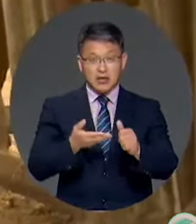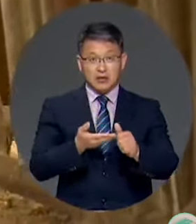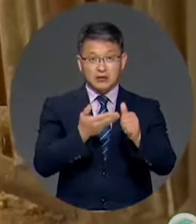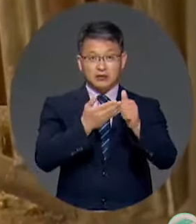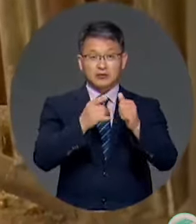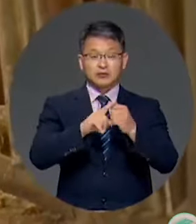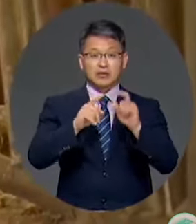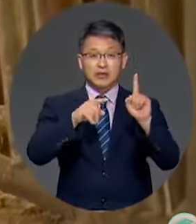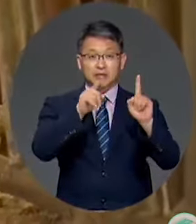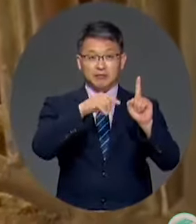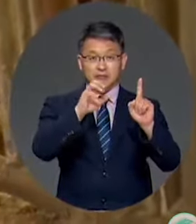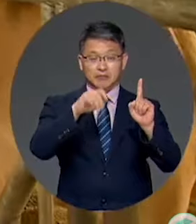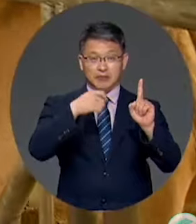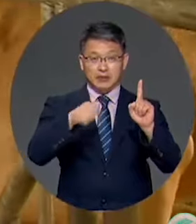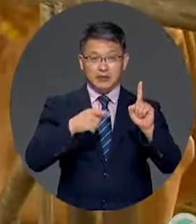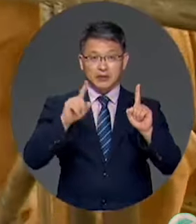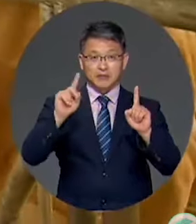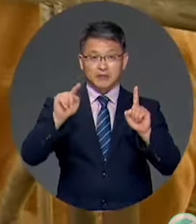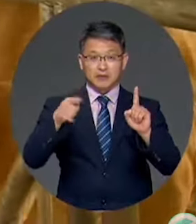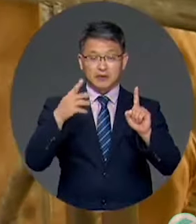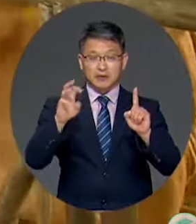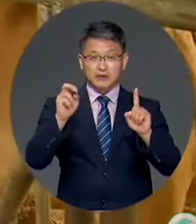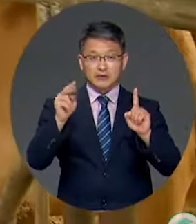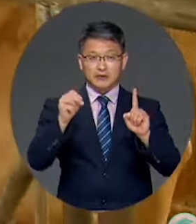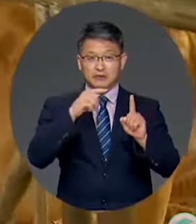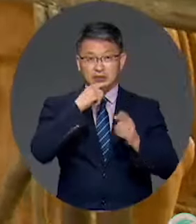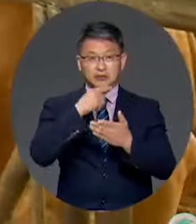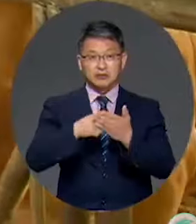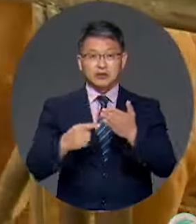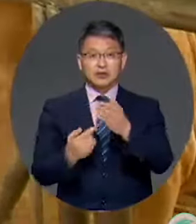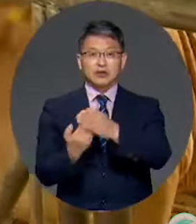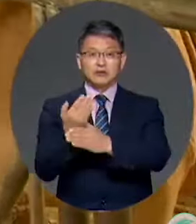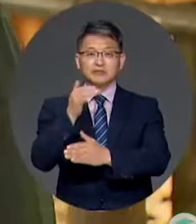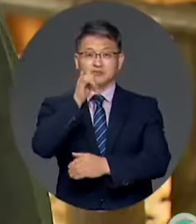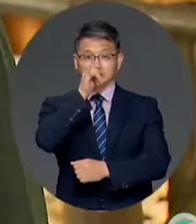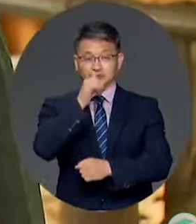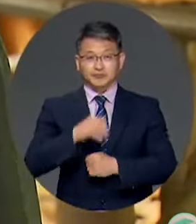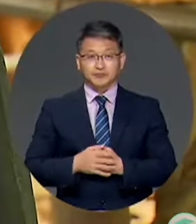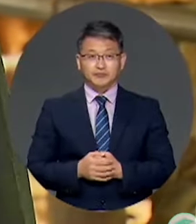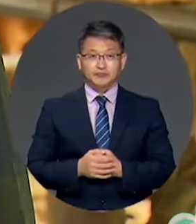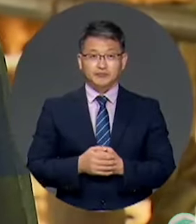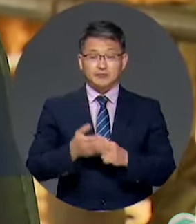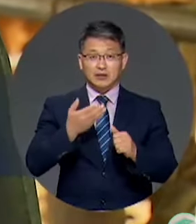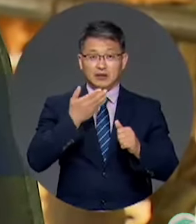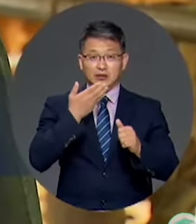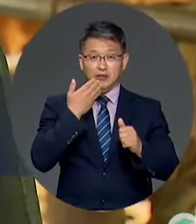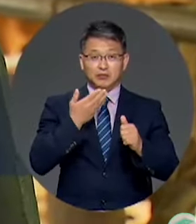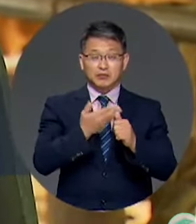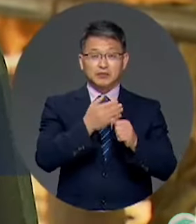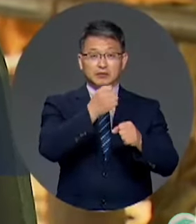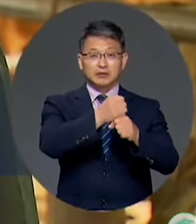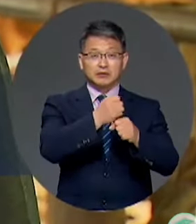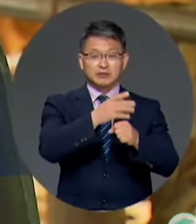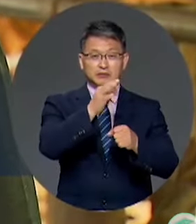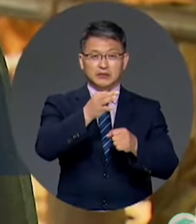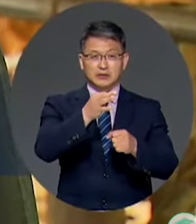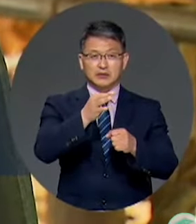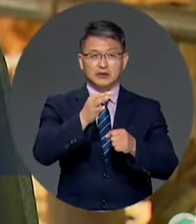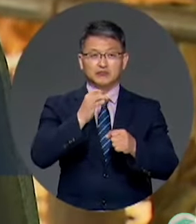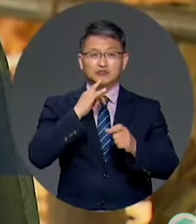마리당 142만 6천 원의 손해를 본 것으로 나타났습니다. 생산비는 고사하고 지금